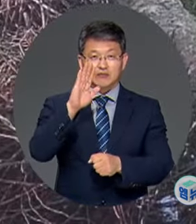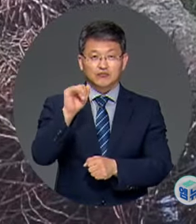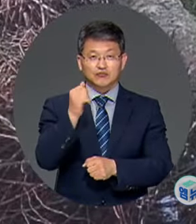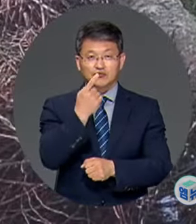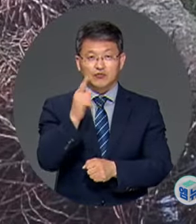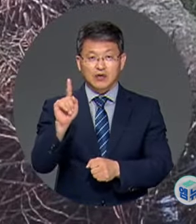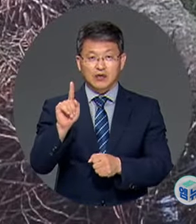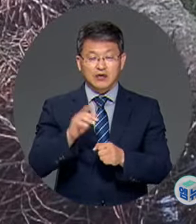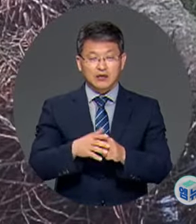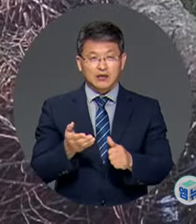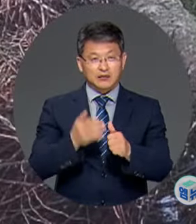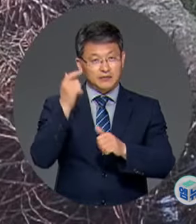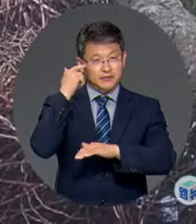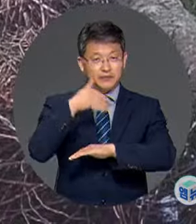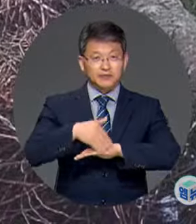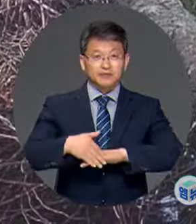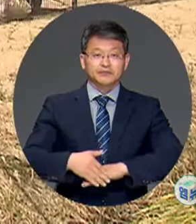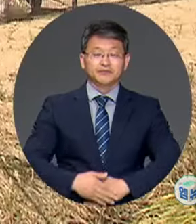계획입니다 문철진